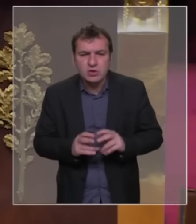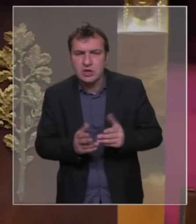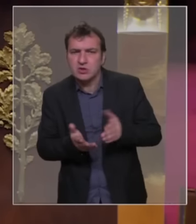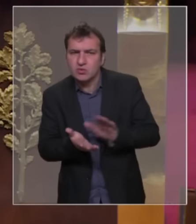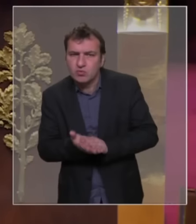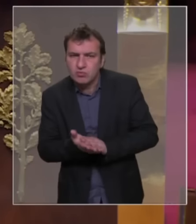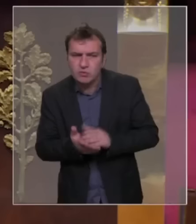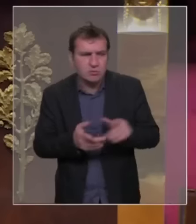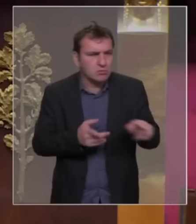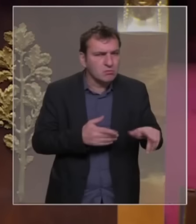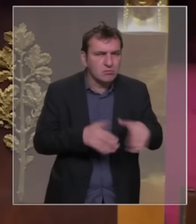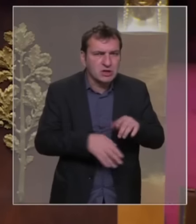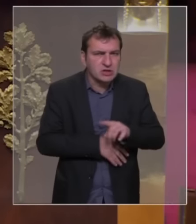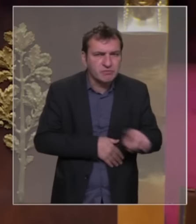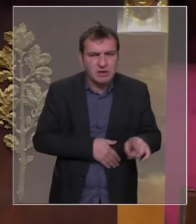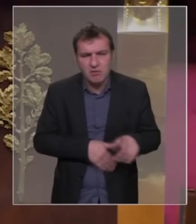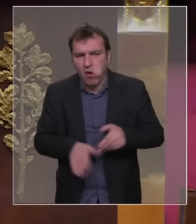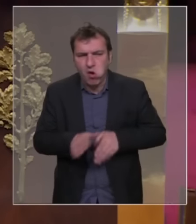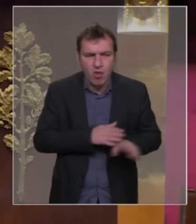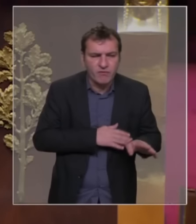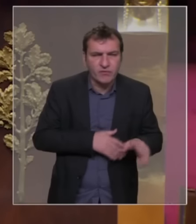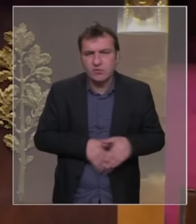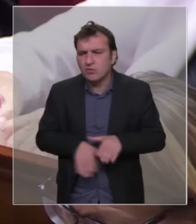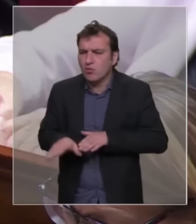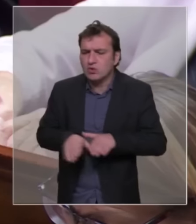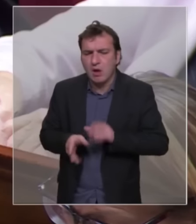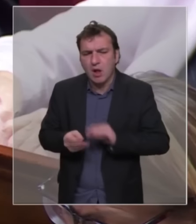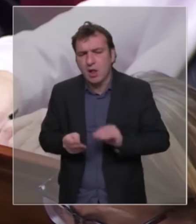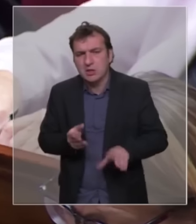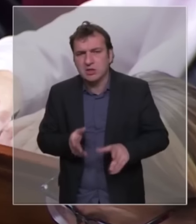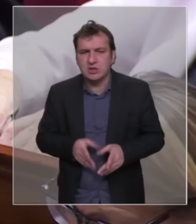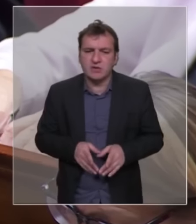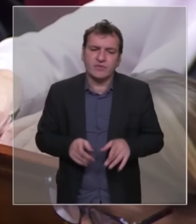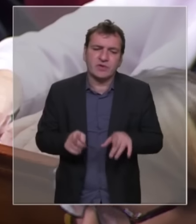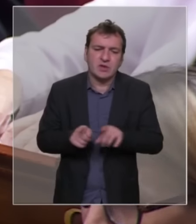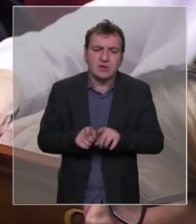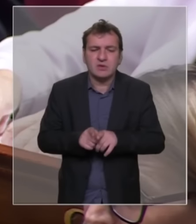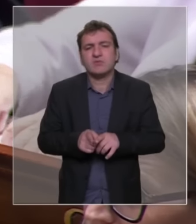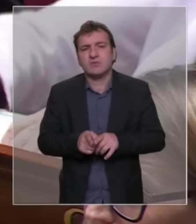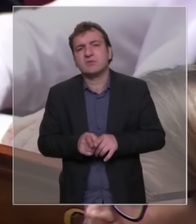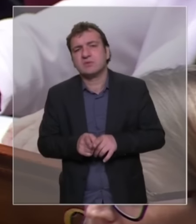aux fraudes, aux abus du système et aux rentes injustifié.